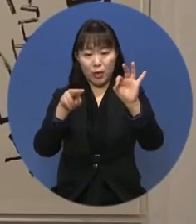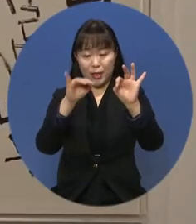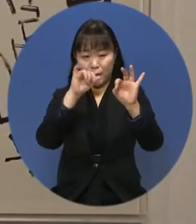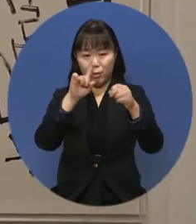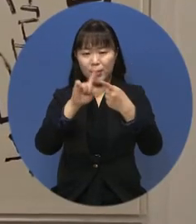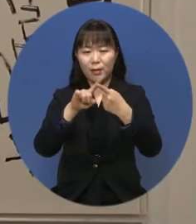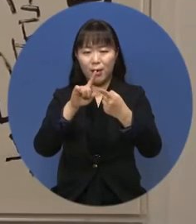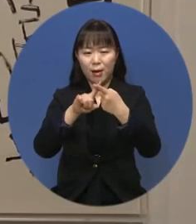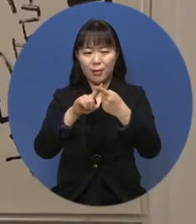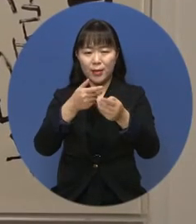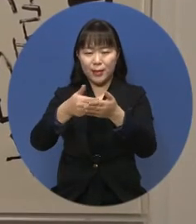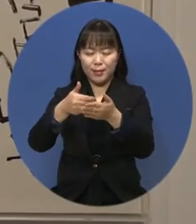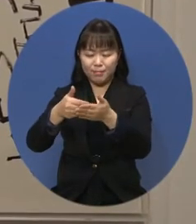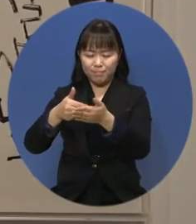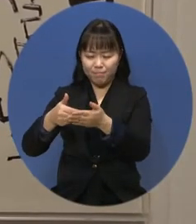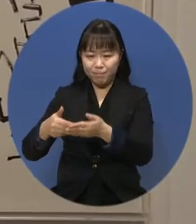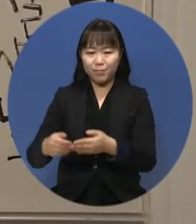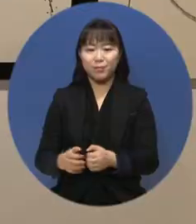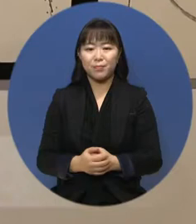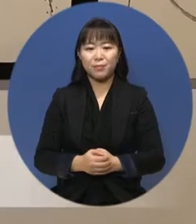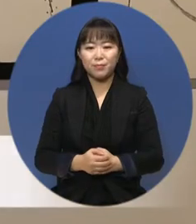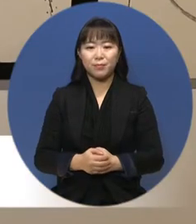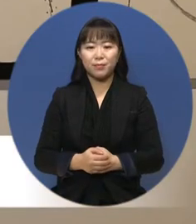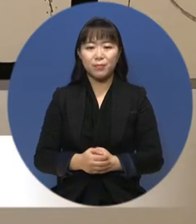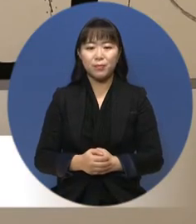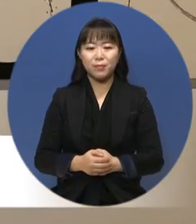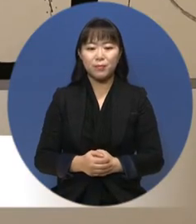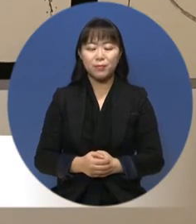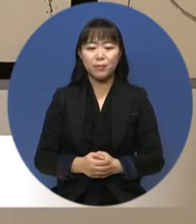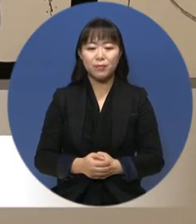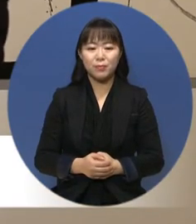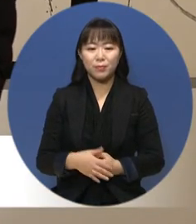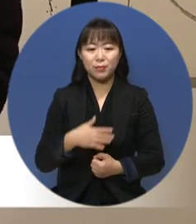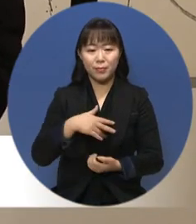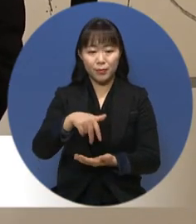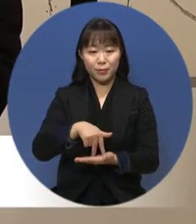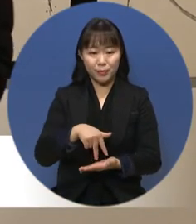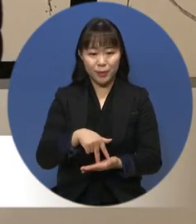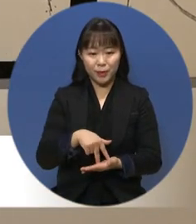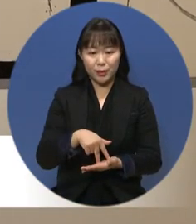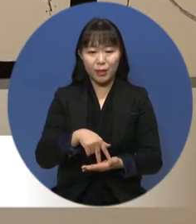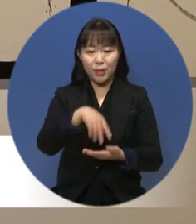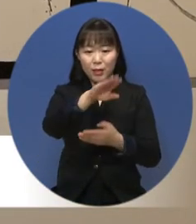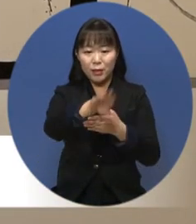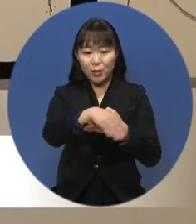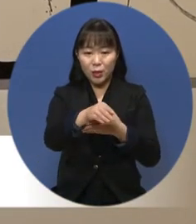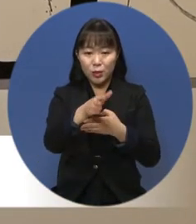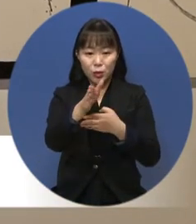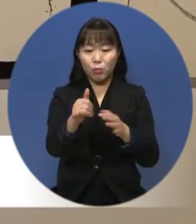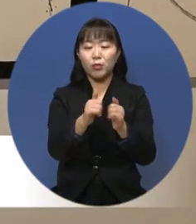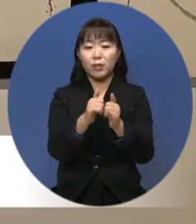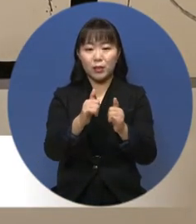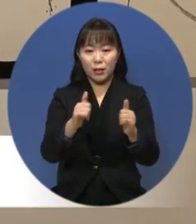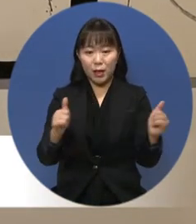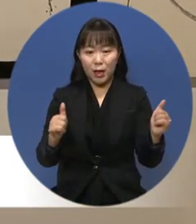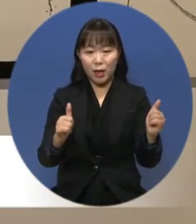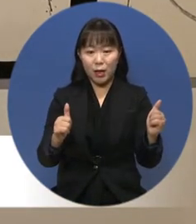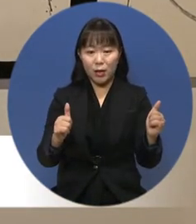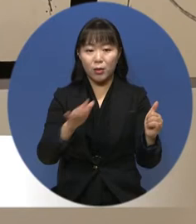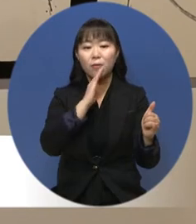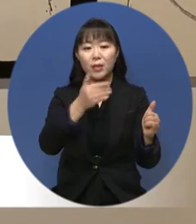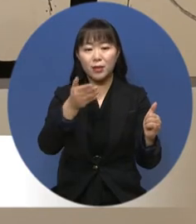고스란히 담아냈습니다 생기 저같은 경우는 서예를 전공한 서예가 이기도 하지만